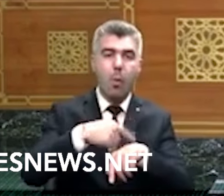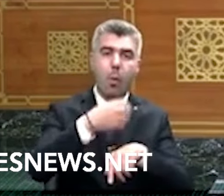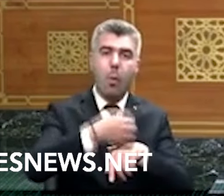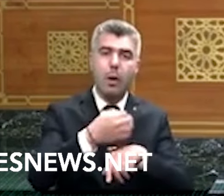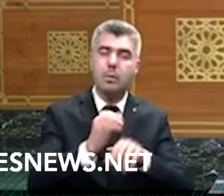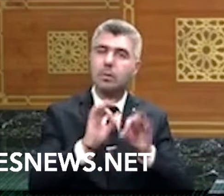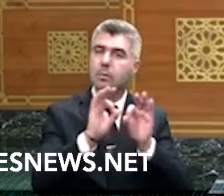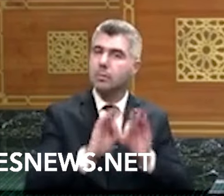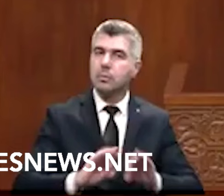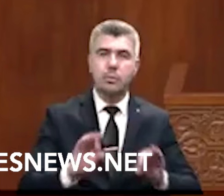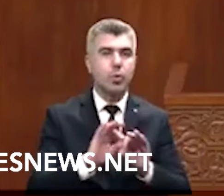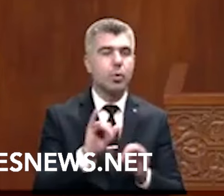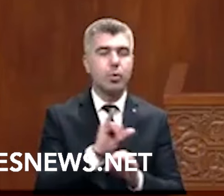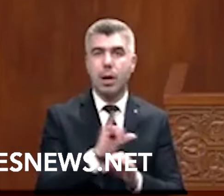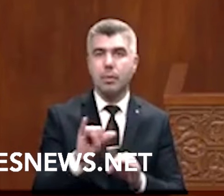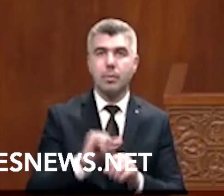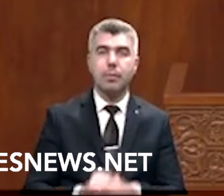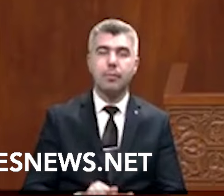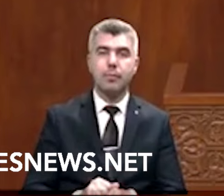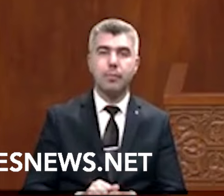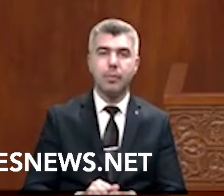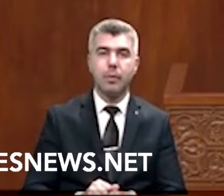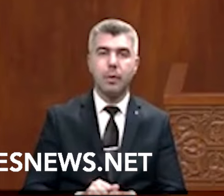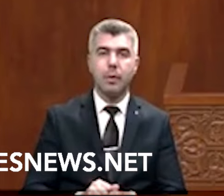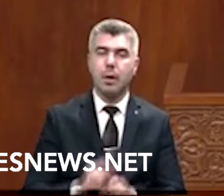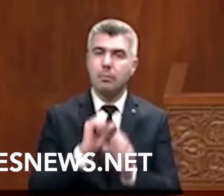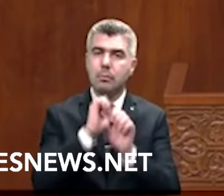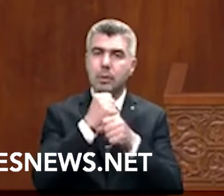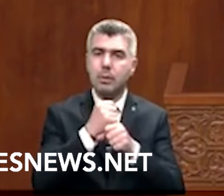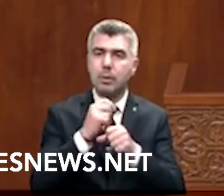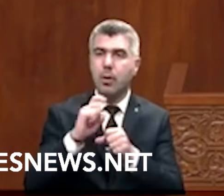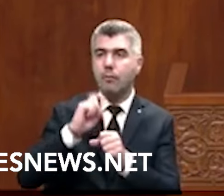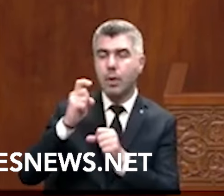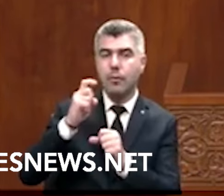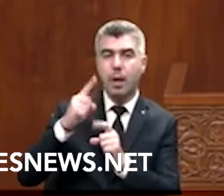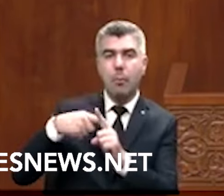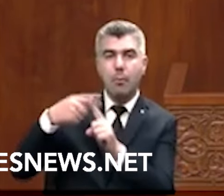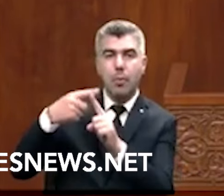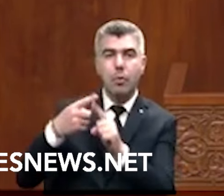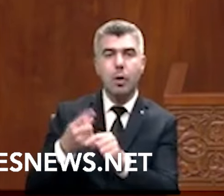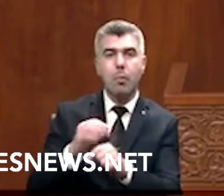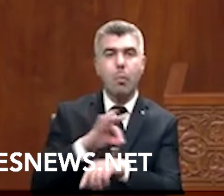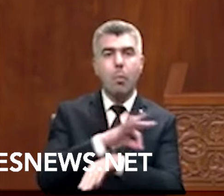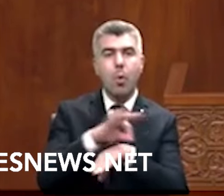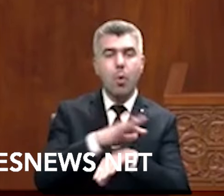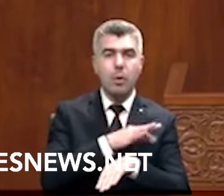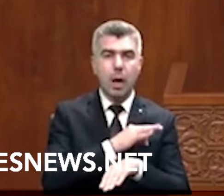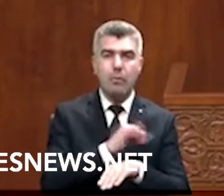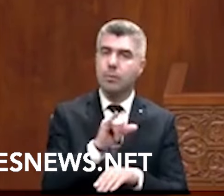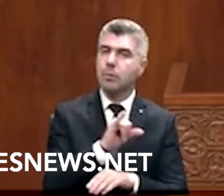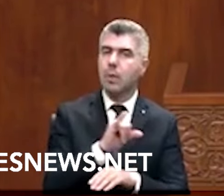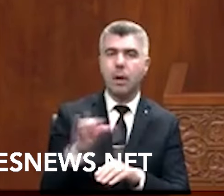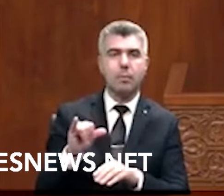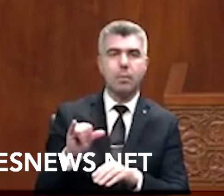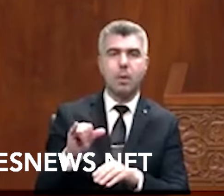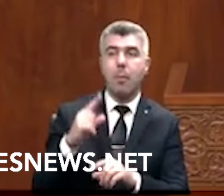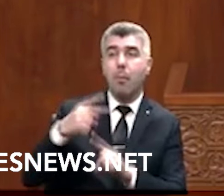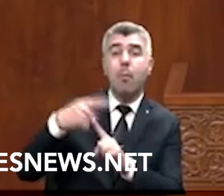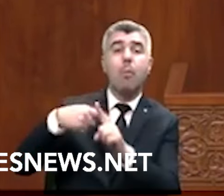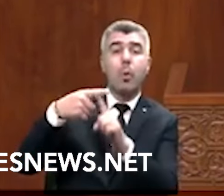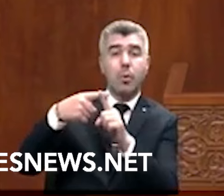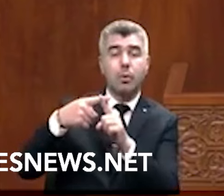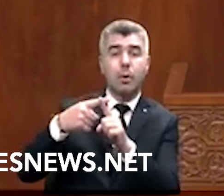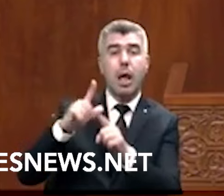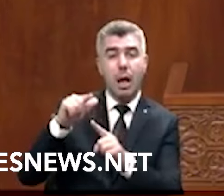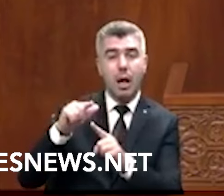كان يجرى تحت الضغط جمود اجور موظفين لسنوات طوال رغم ارتفاع الاغ الاسعار